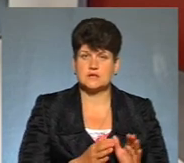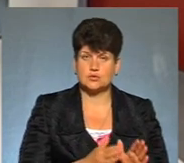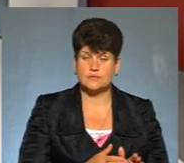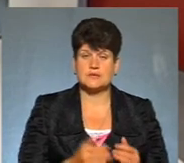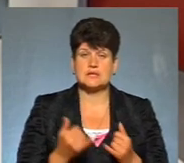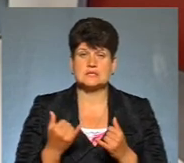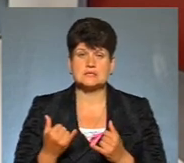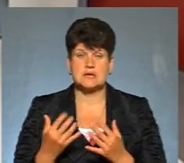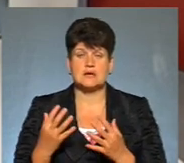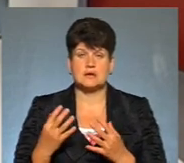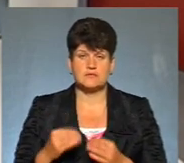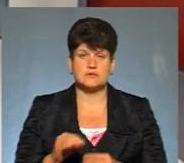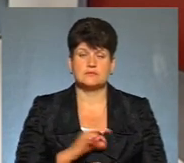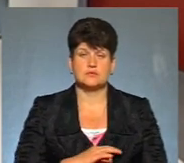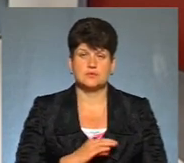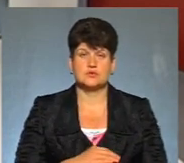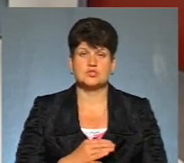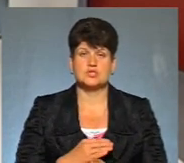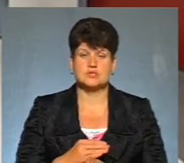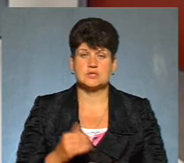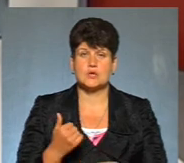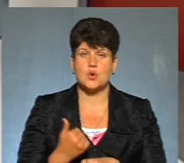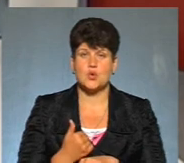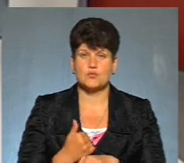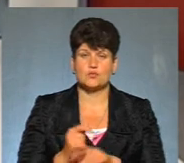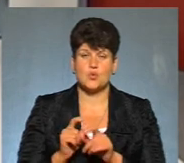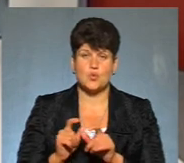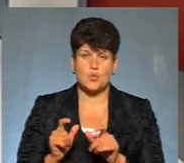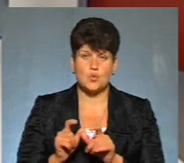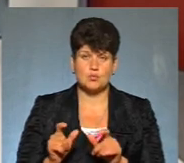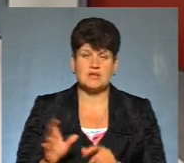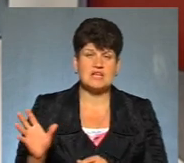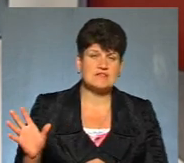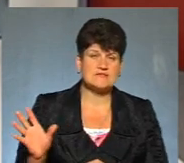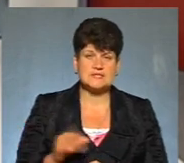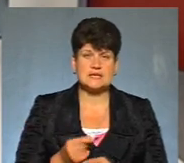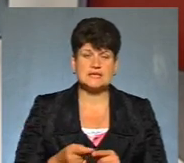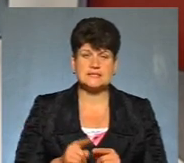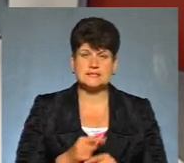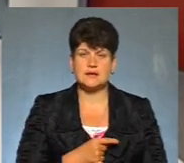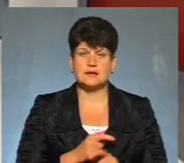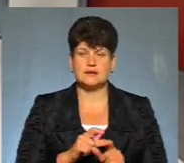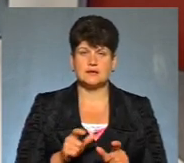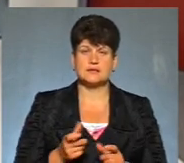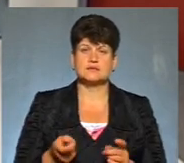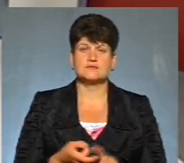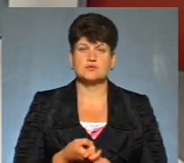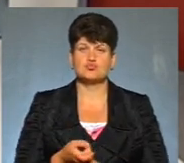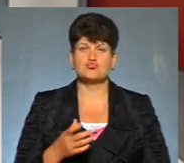задіяна частина головного корпусу. І взагалі ця лікарня у зв'язку з